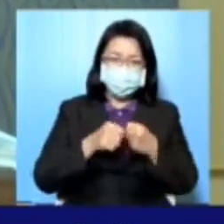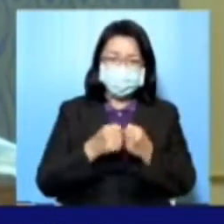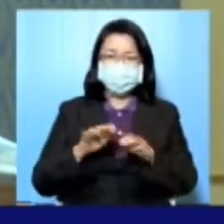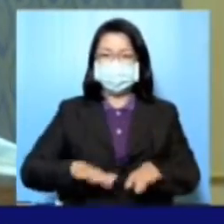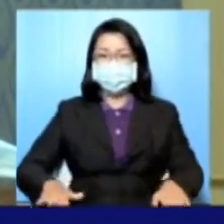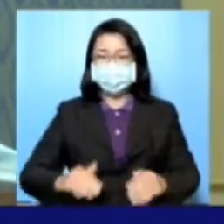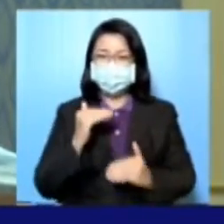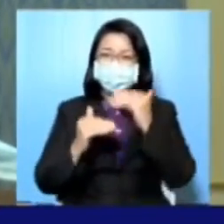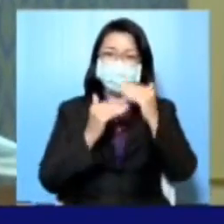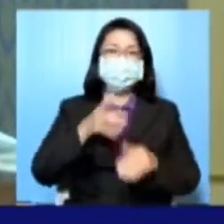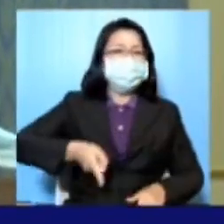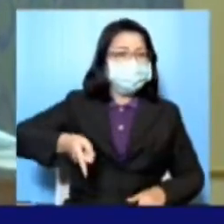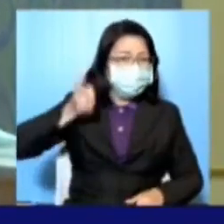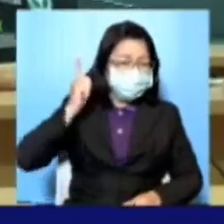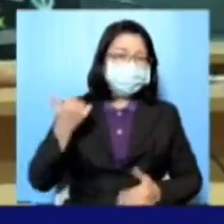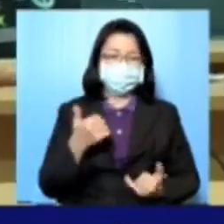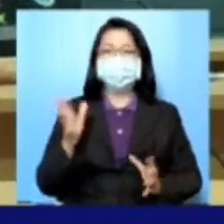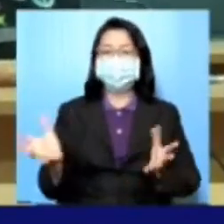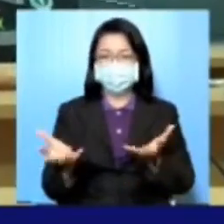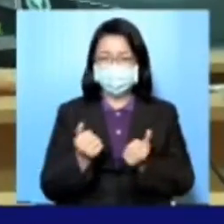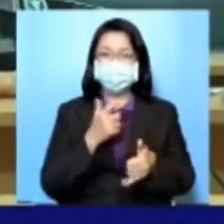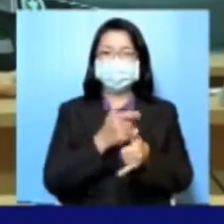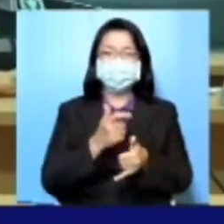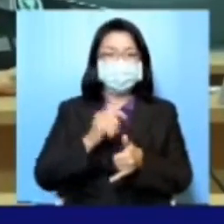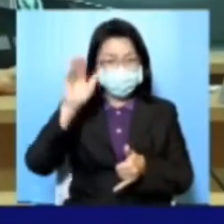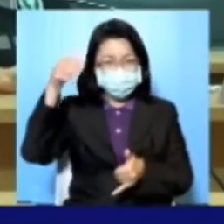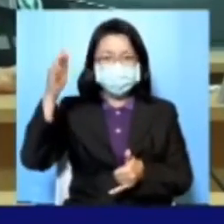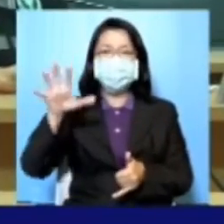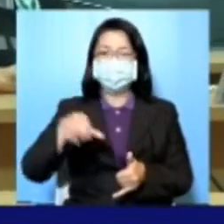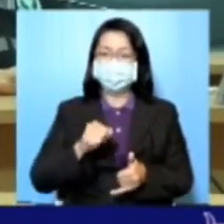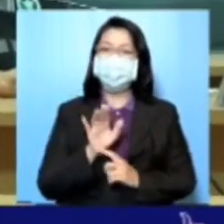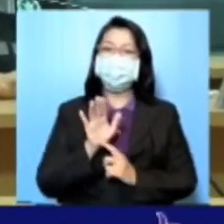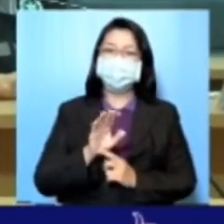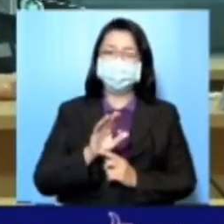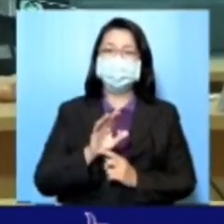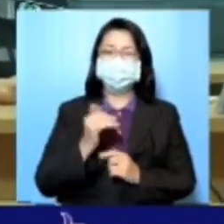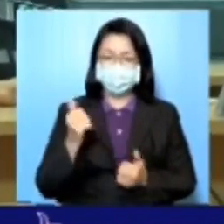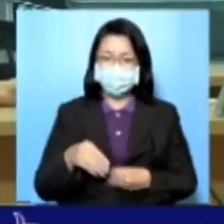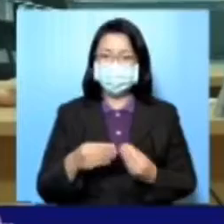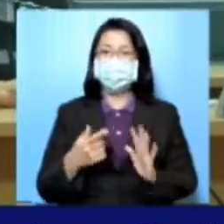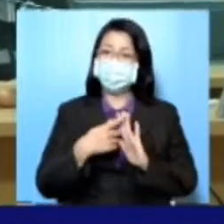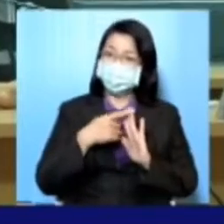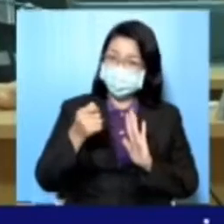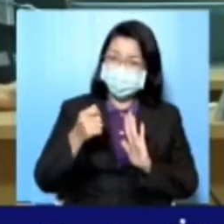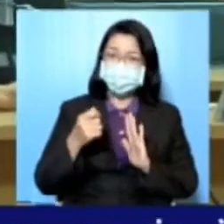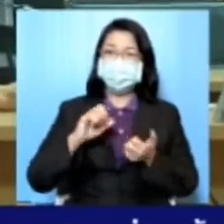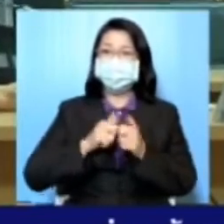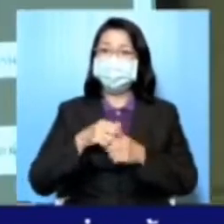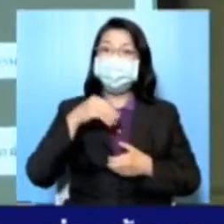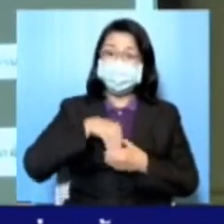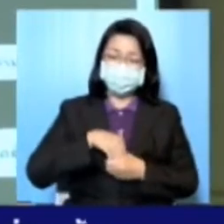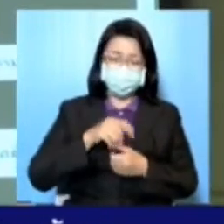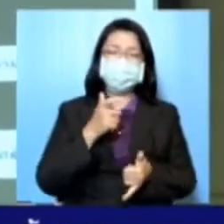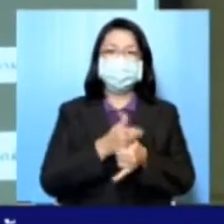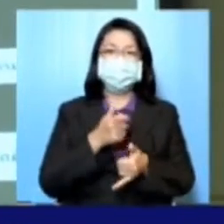ร่องทางประสาทอย่างรุนแรงเด็กที่มีพัฒนาการช้าและเด็กที่อยู่ร่วมบ้านกับผู้มีภาวะภูมิคุ้มกันบกพร่องห